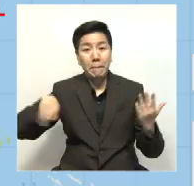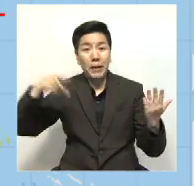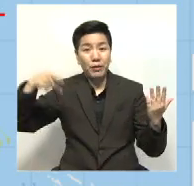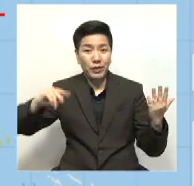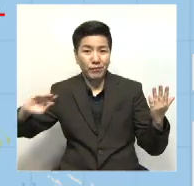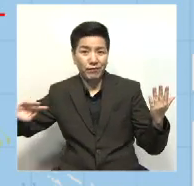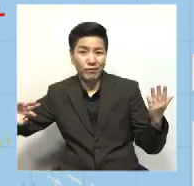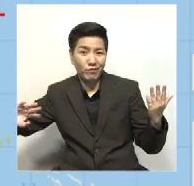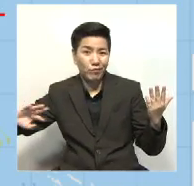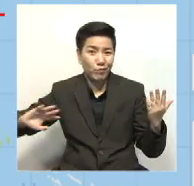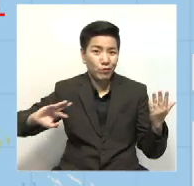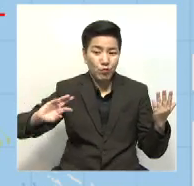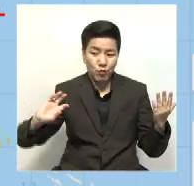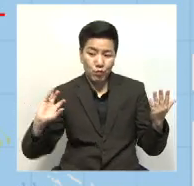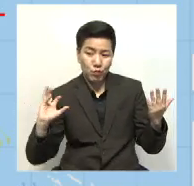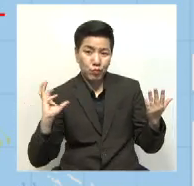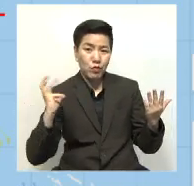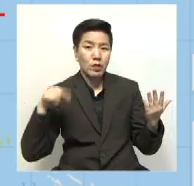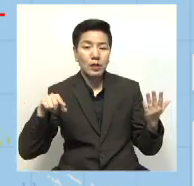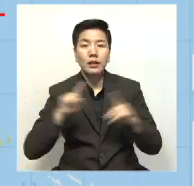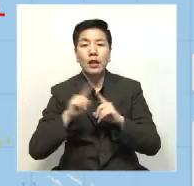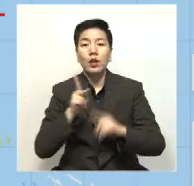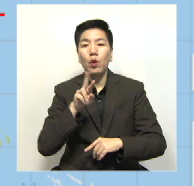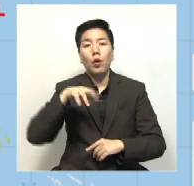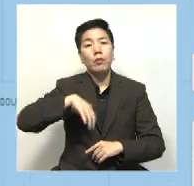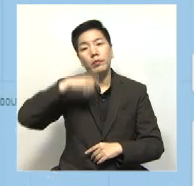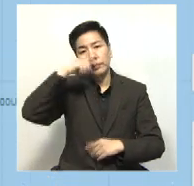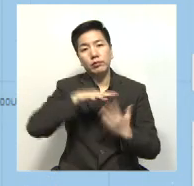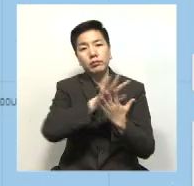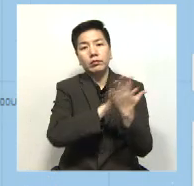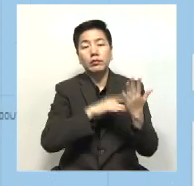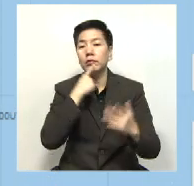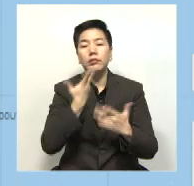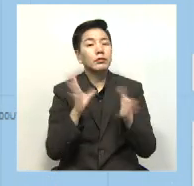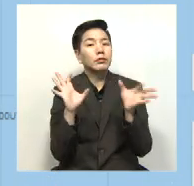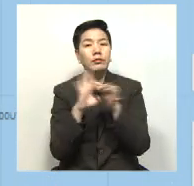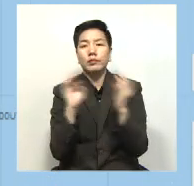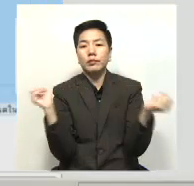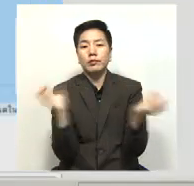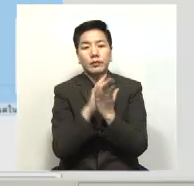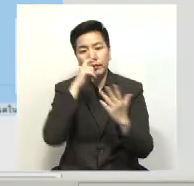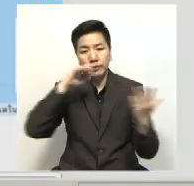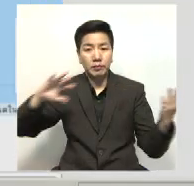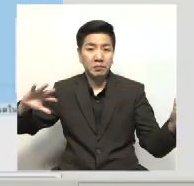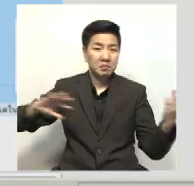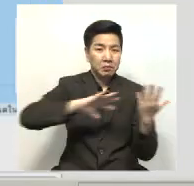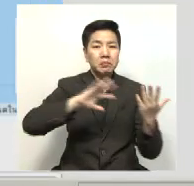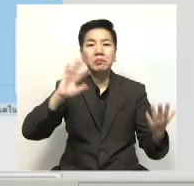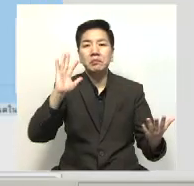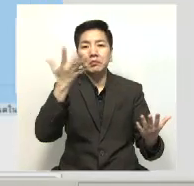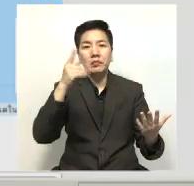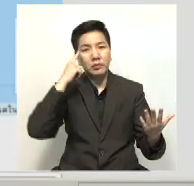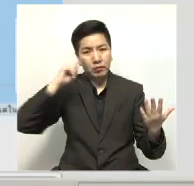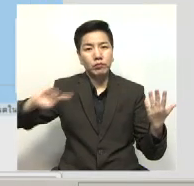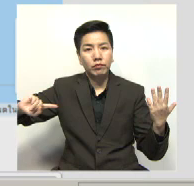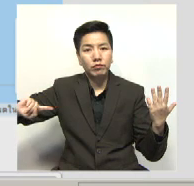ซิฟิกถึงแม้ว่าจะมีพายุลูกนี้แต่กรมอุตุนิยมวิทยายืนยันนะคะว่าไม่มีผลกระทบต่อประเทศไทย